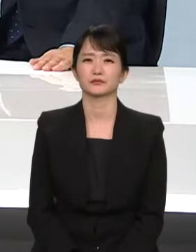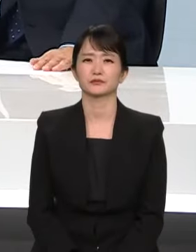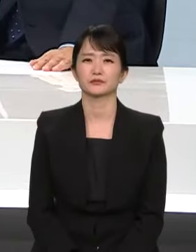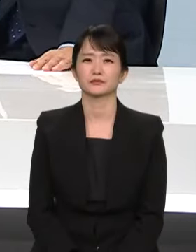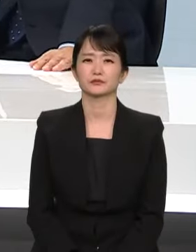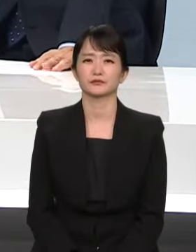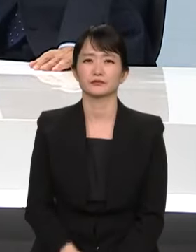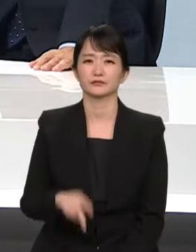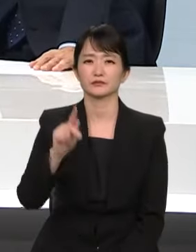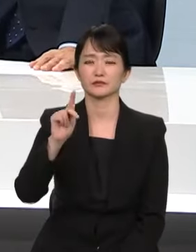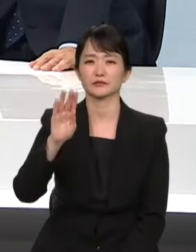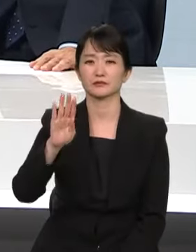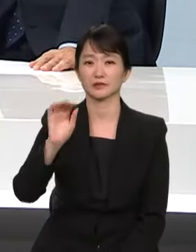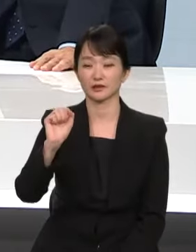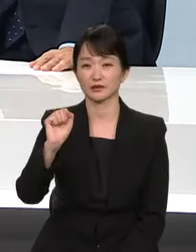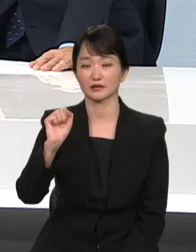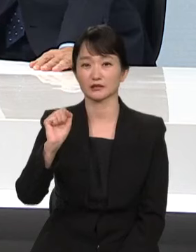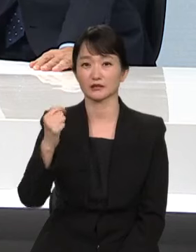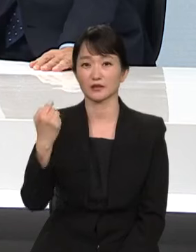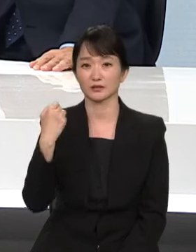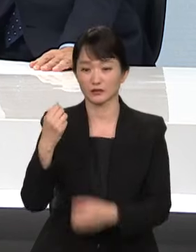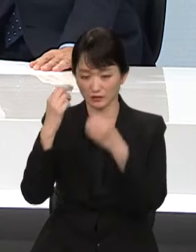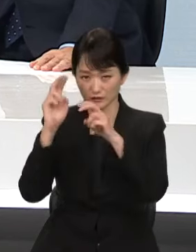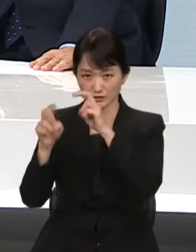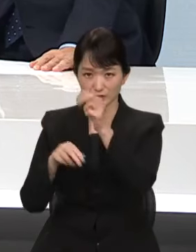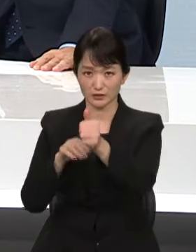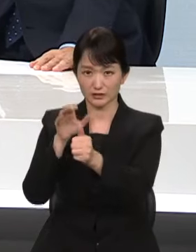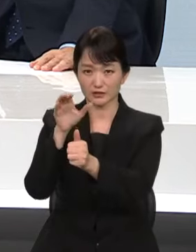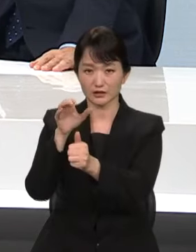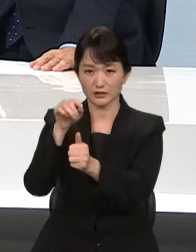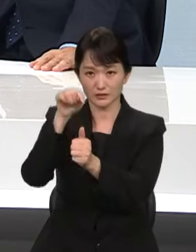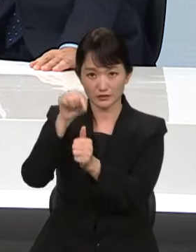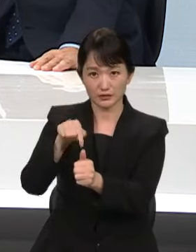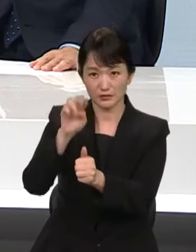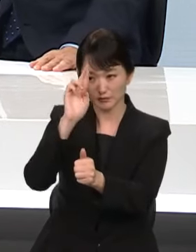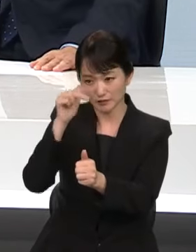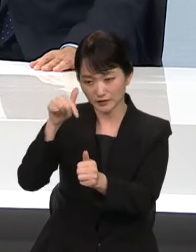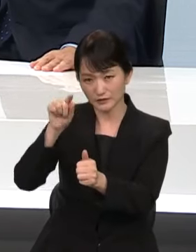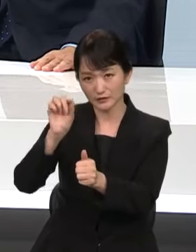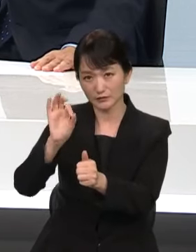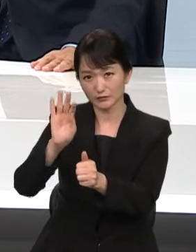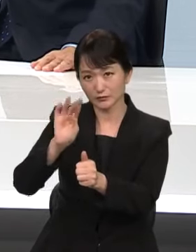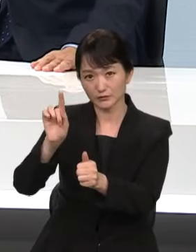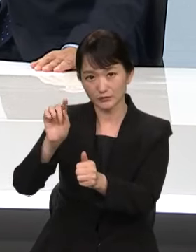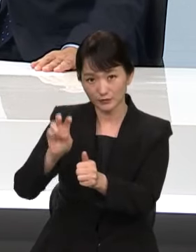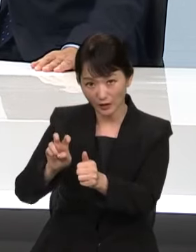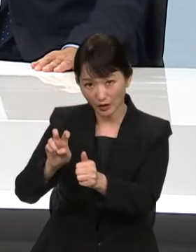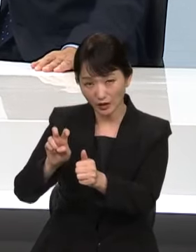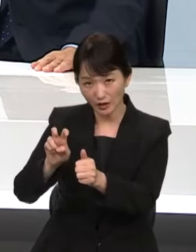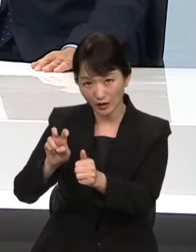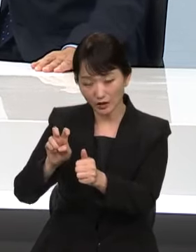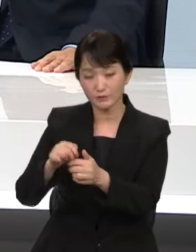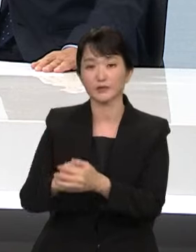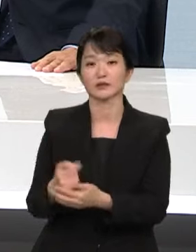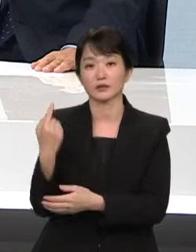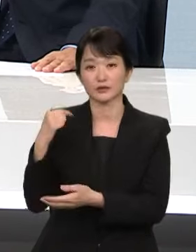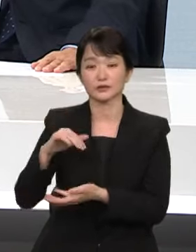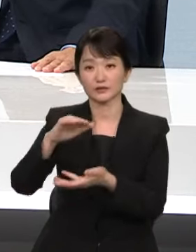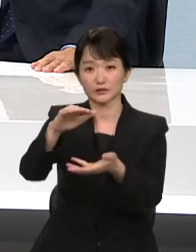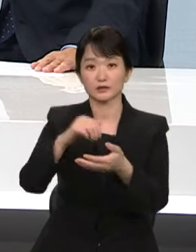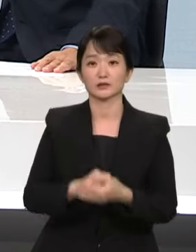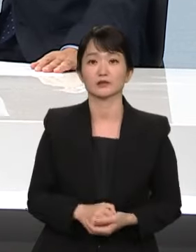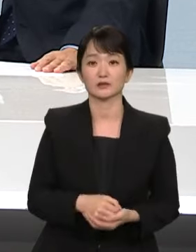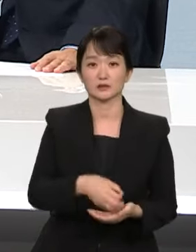자, KBS 어제 신임 사장으로 박장범 앵커 지명됐다는 소식을 저희가 돌아온 비하인드 뉴스에서 전해드렸습니다. 디올백은